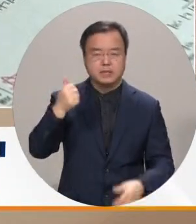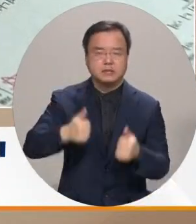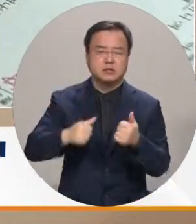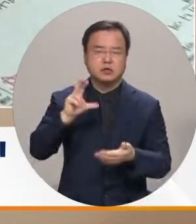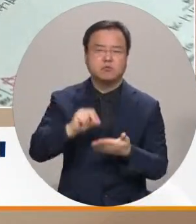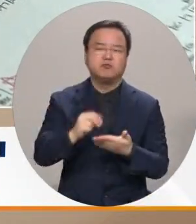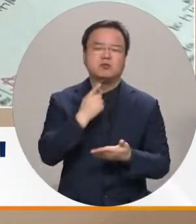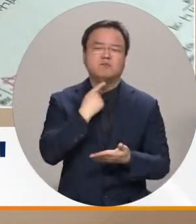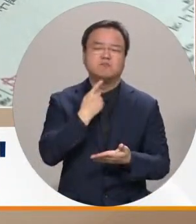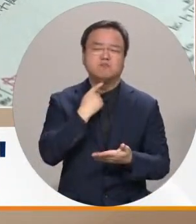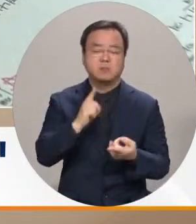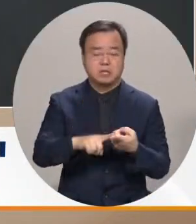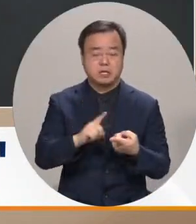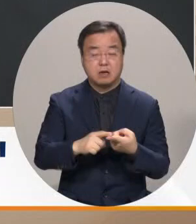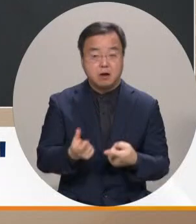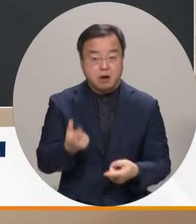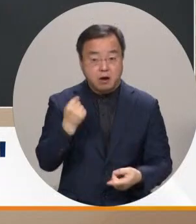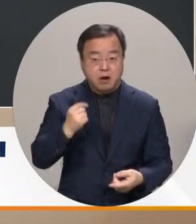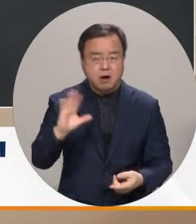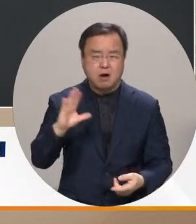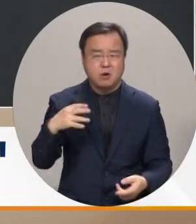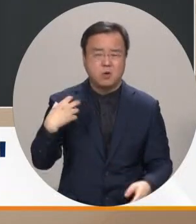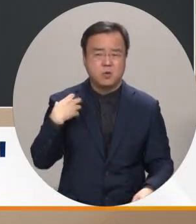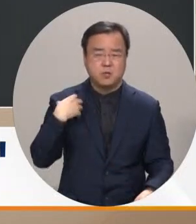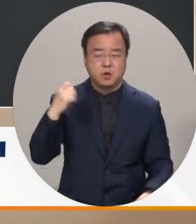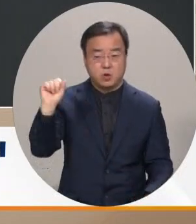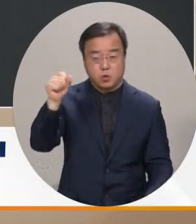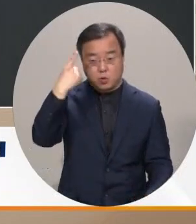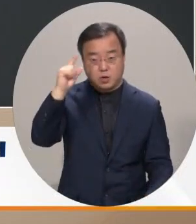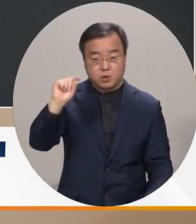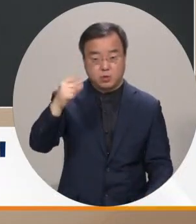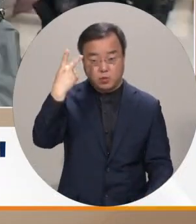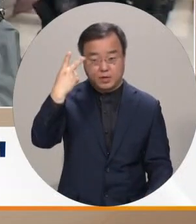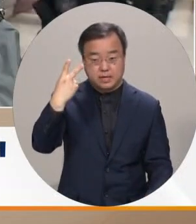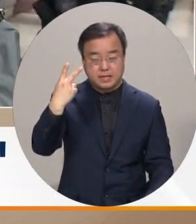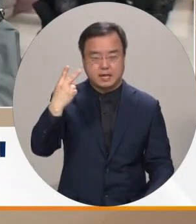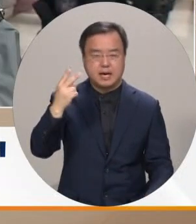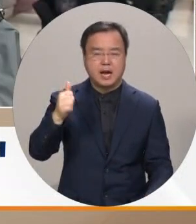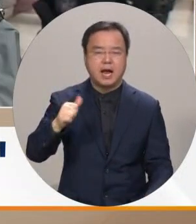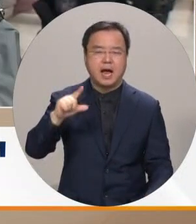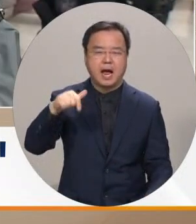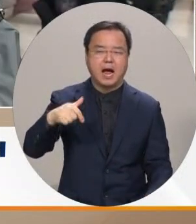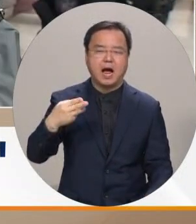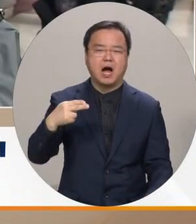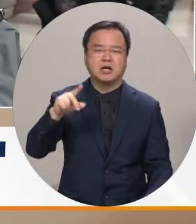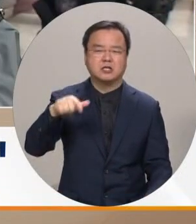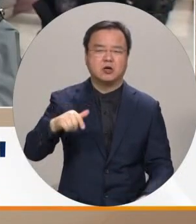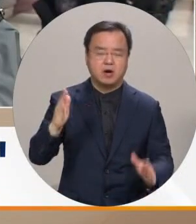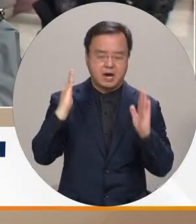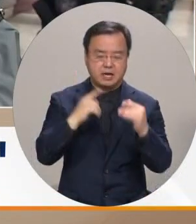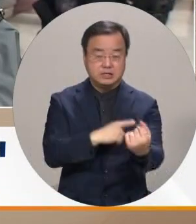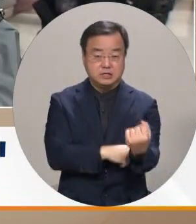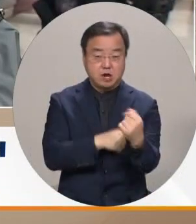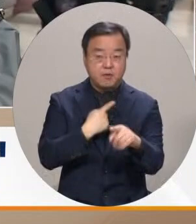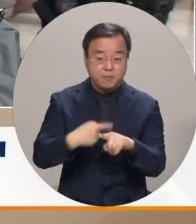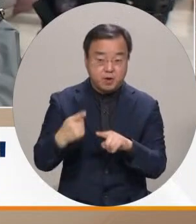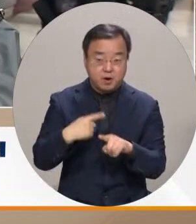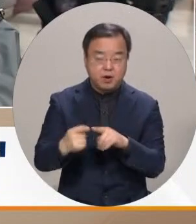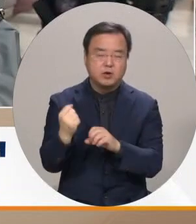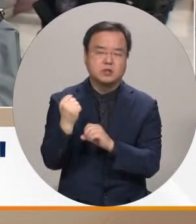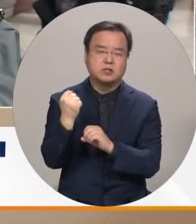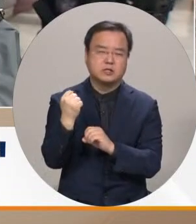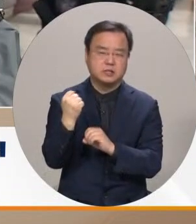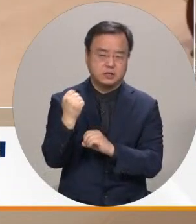하면 부담스럽거든요 그래서 고등학교 1 2학년 학력 평가 기출 문제를 중심으로 기본 체계를 잘